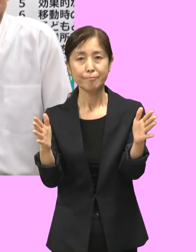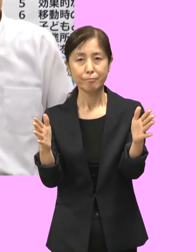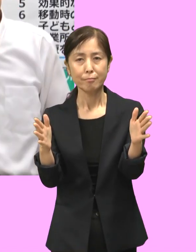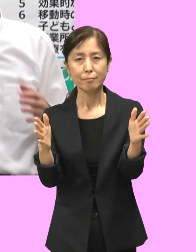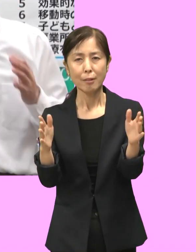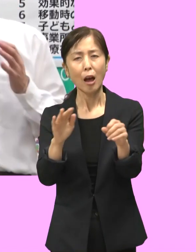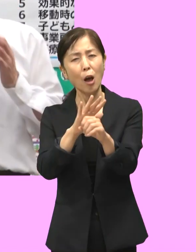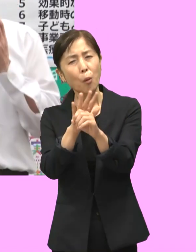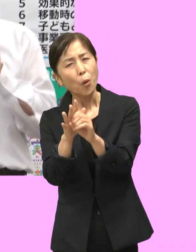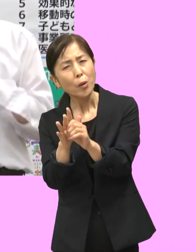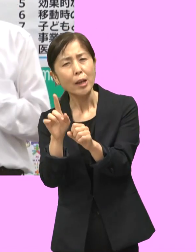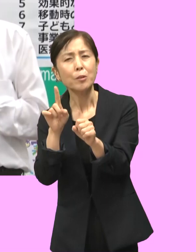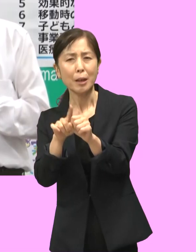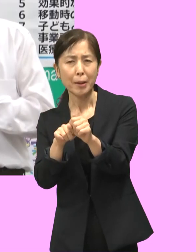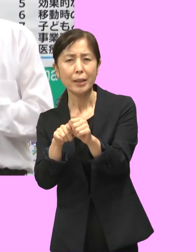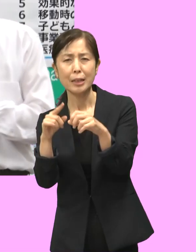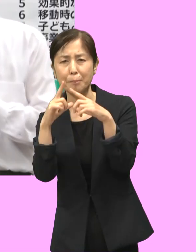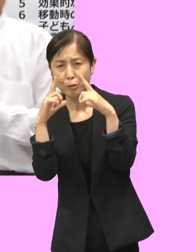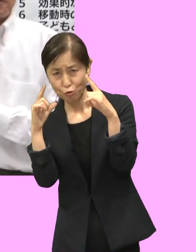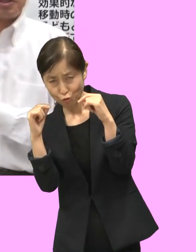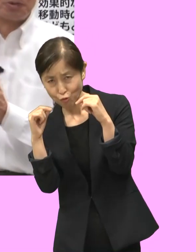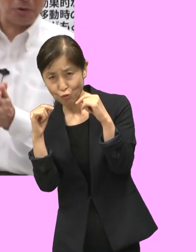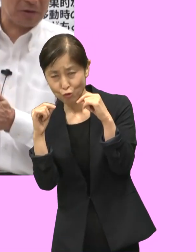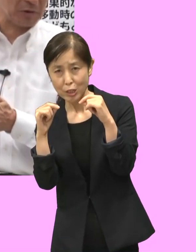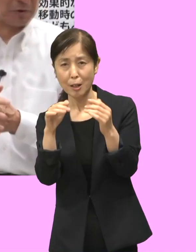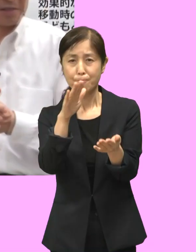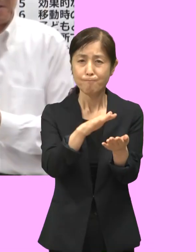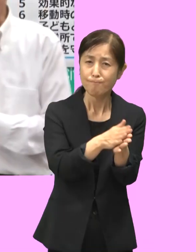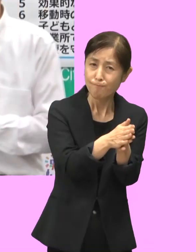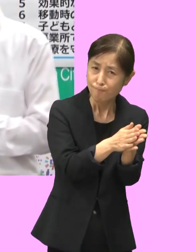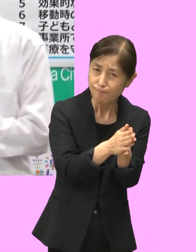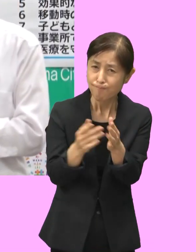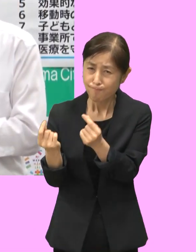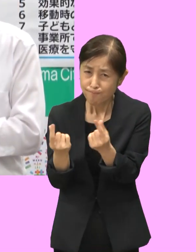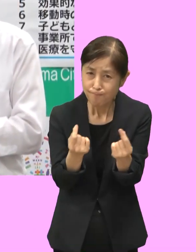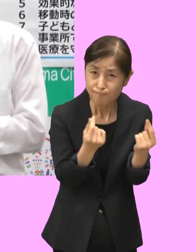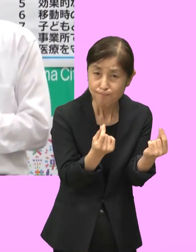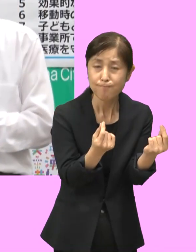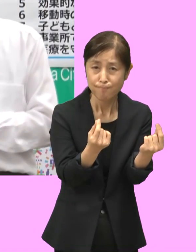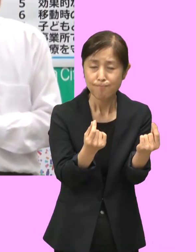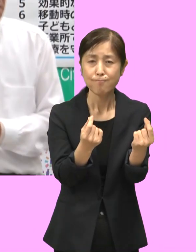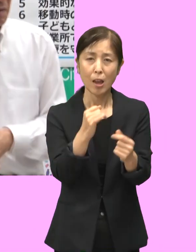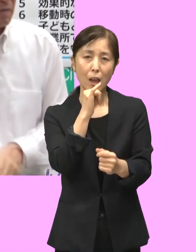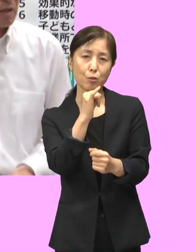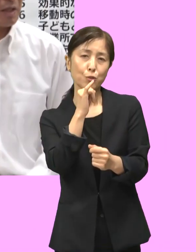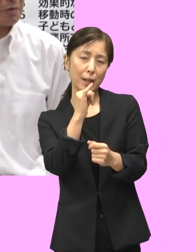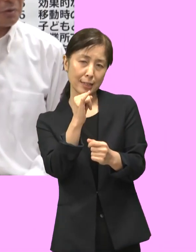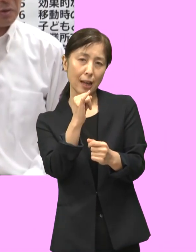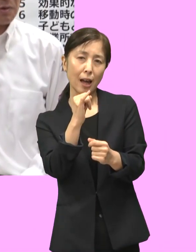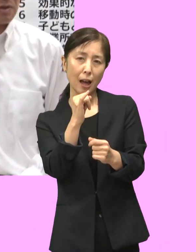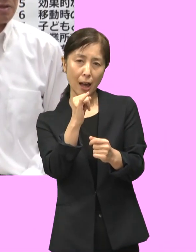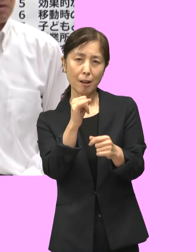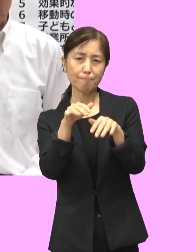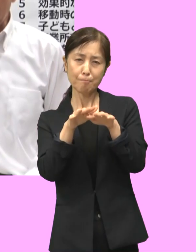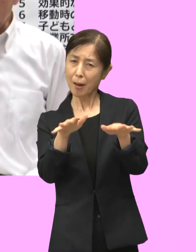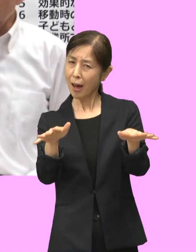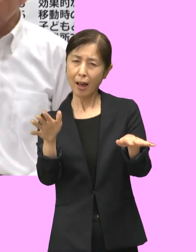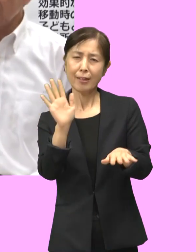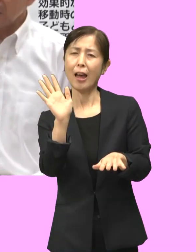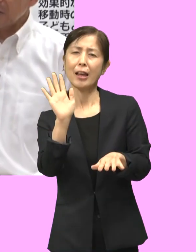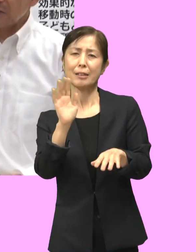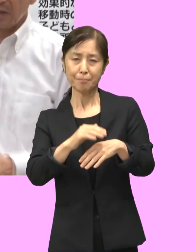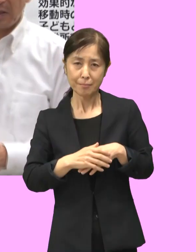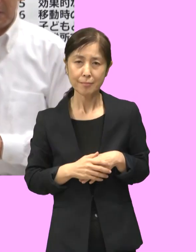一つはやはりマスクをして手指消毒などを徹底したこともありまして、ほとんど流行せずに終わり